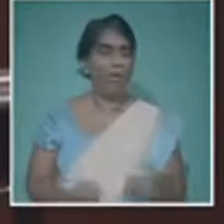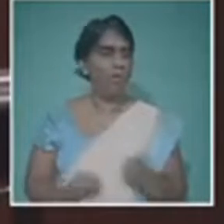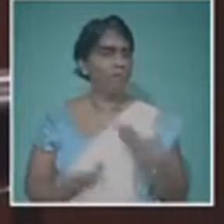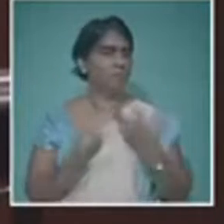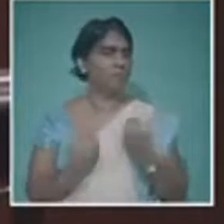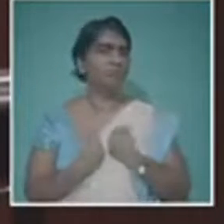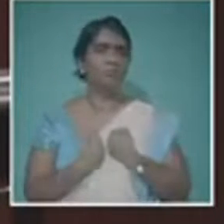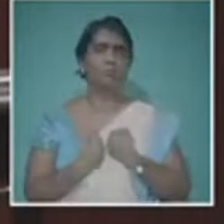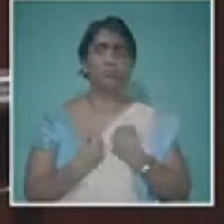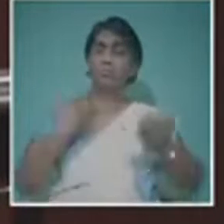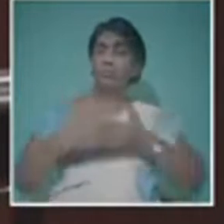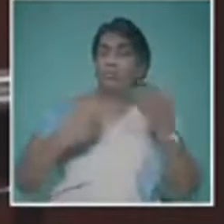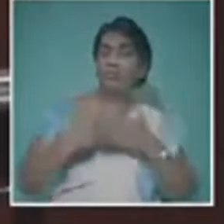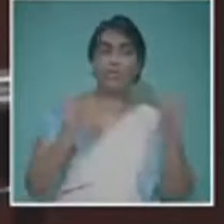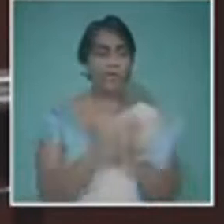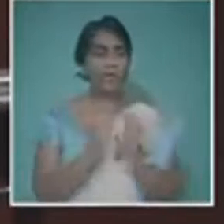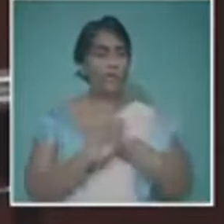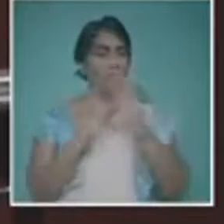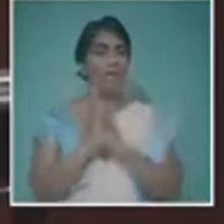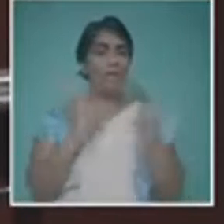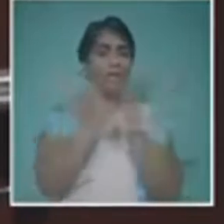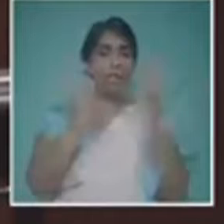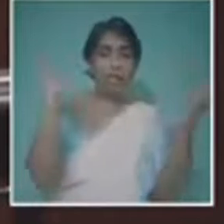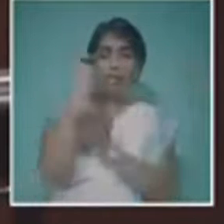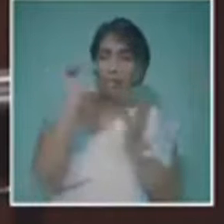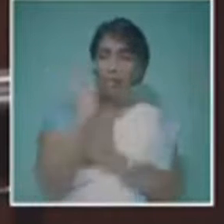செய்வதற்கும் இந்த காடு அளிப்பதற்கும் தான் இந்த